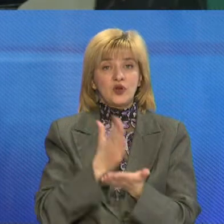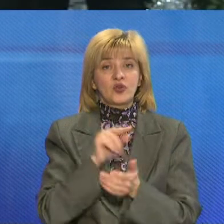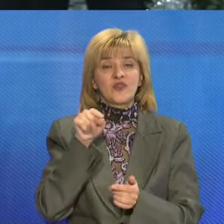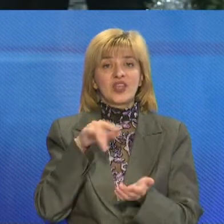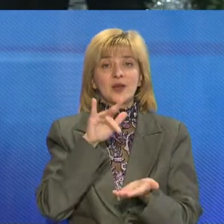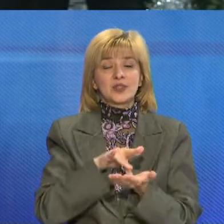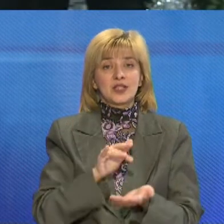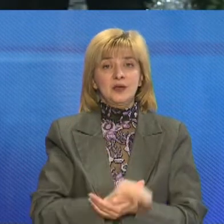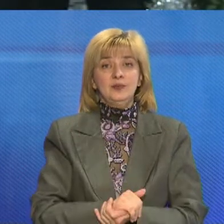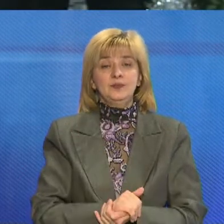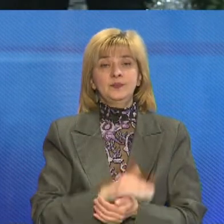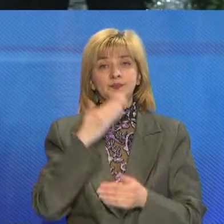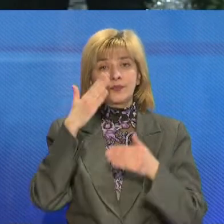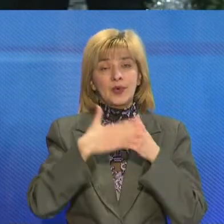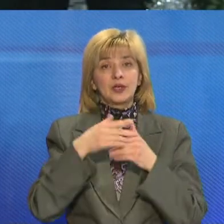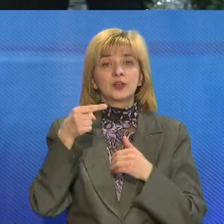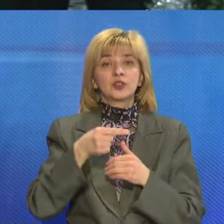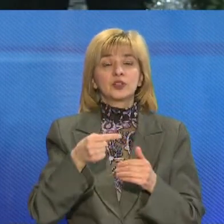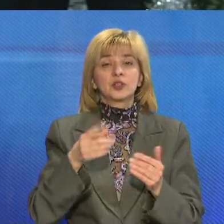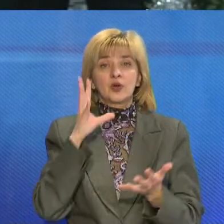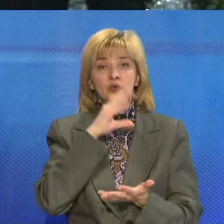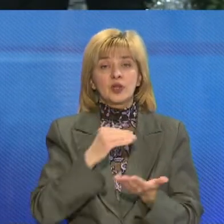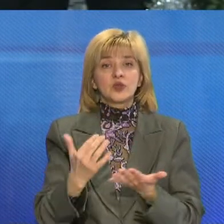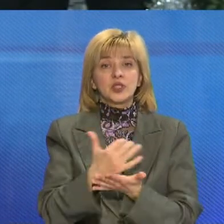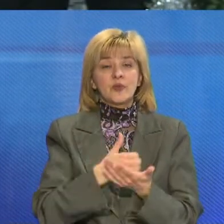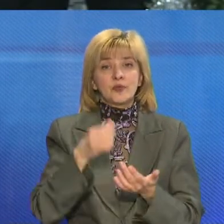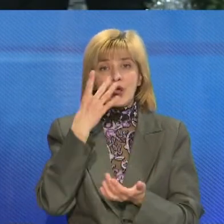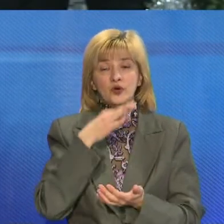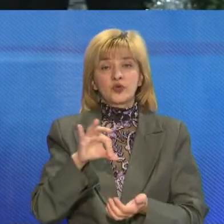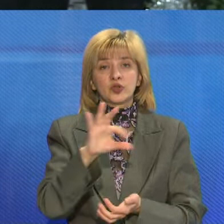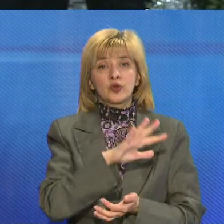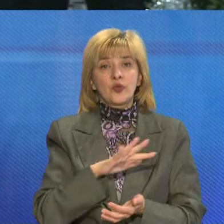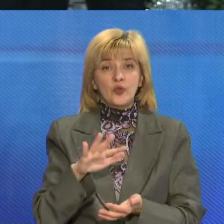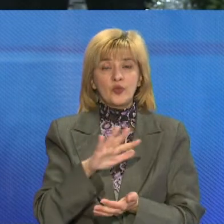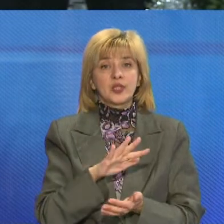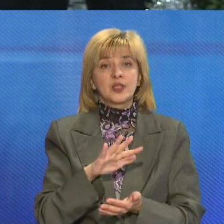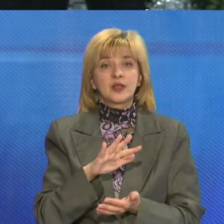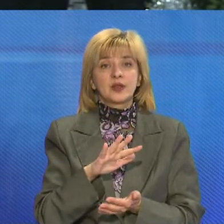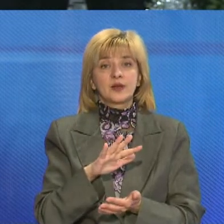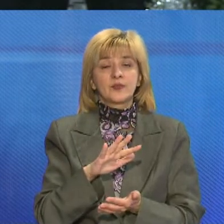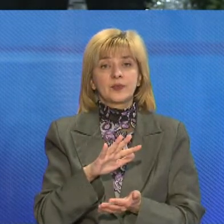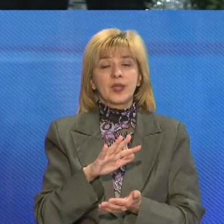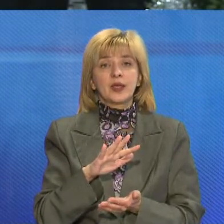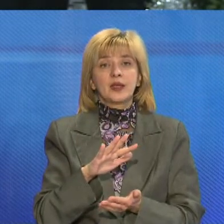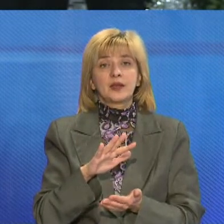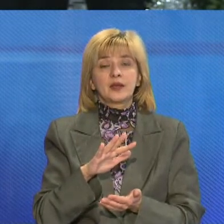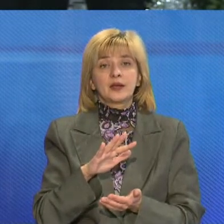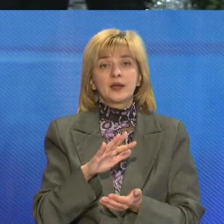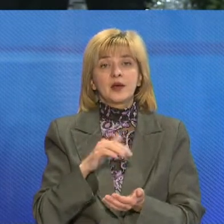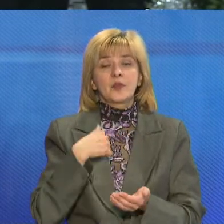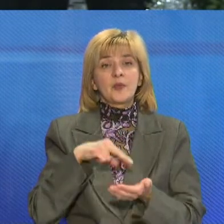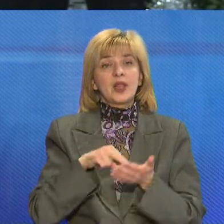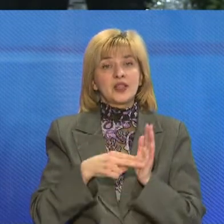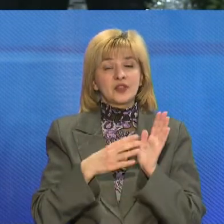центре. Порядка 1000 подарков нам удалось собрать по Гродненской области, хотя мы ставили себе задачу собрать 900, но вот